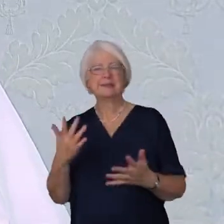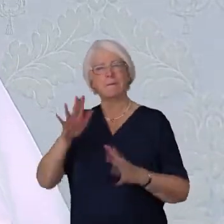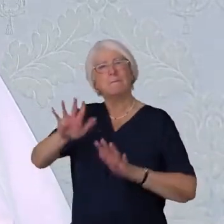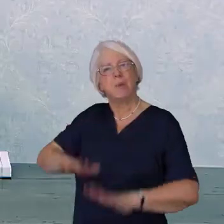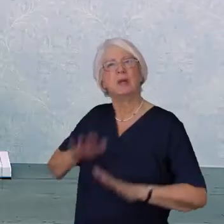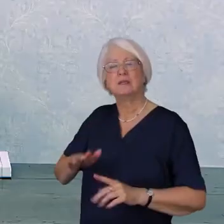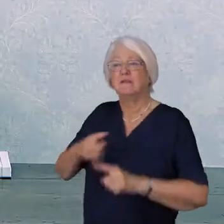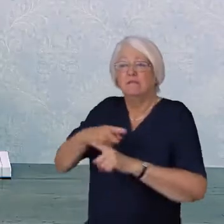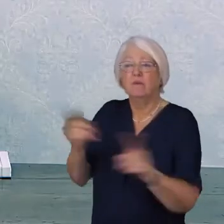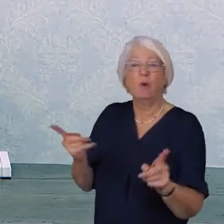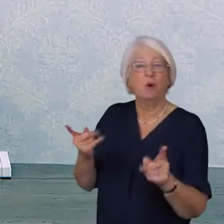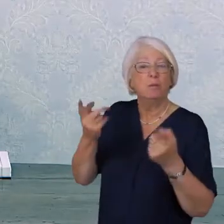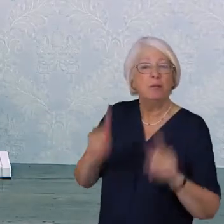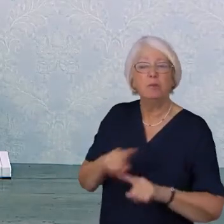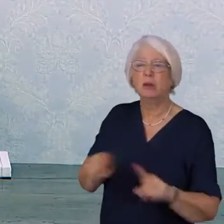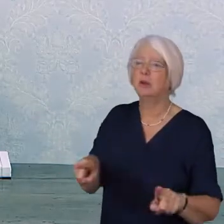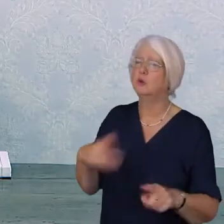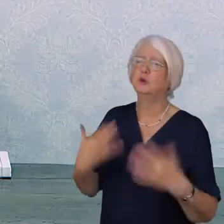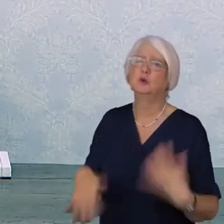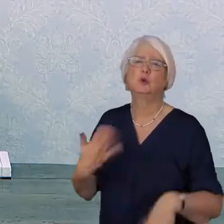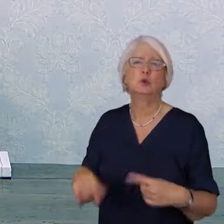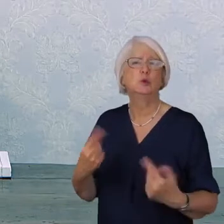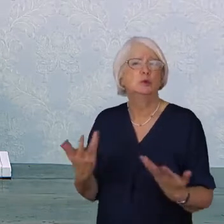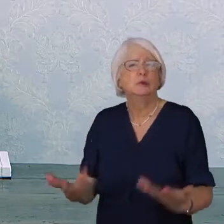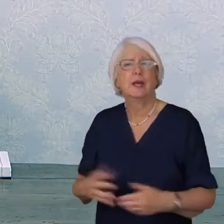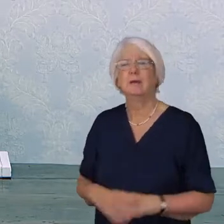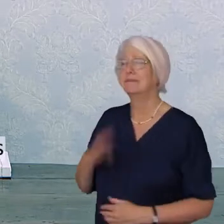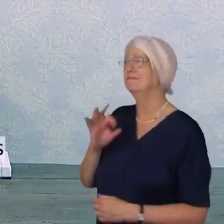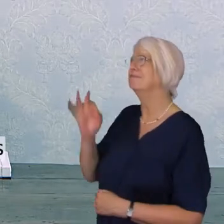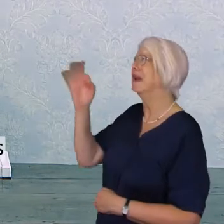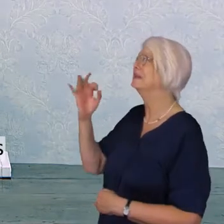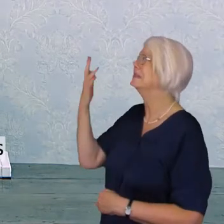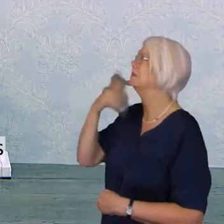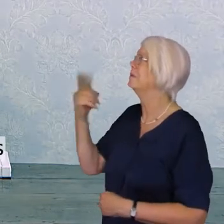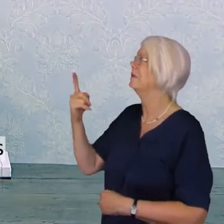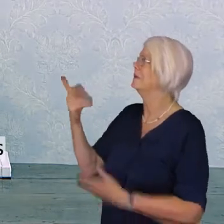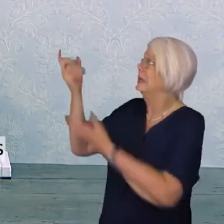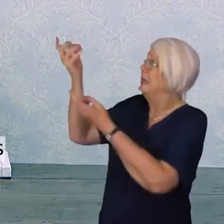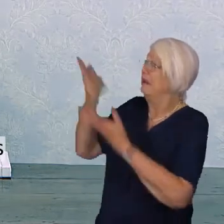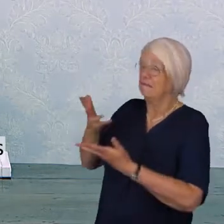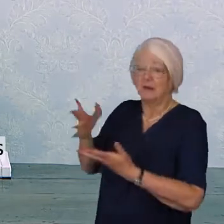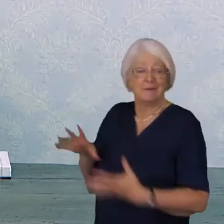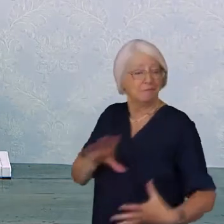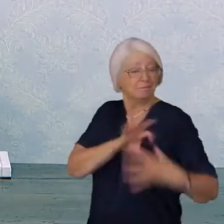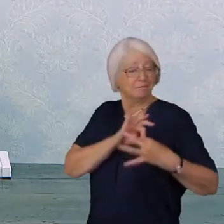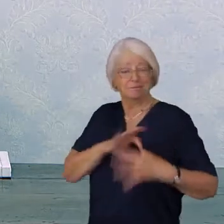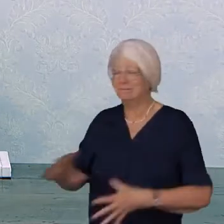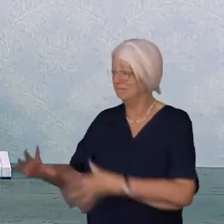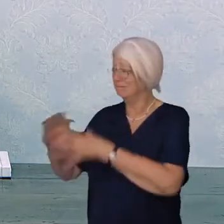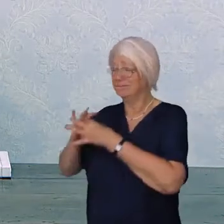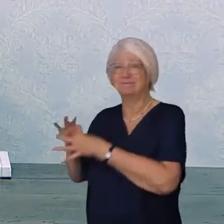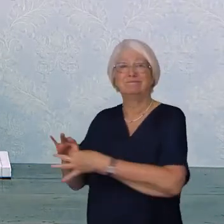provata. Chiediamo allo Spirito il dono dell'unità, perché diffonderemo fraternità